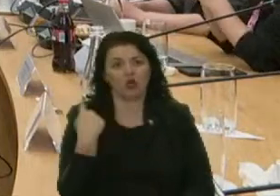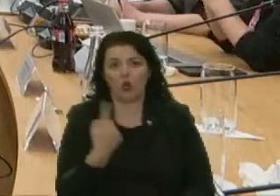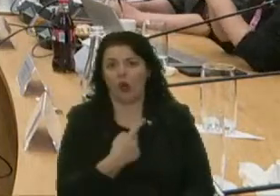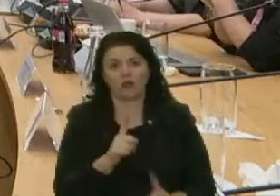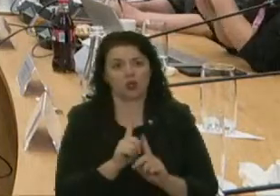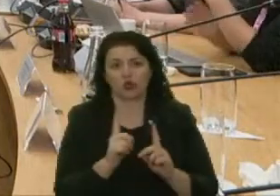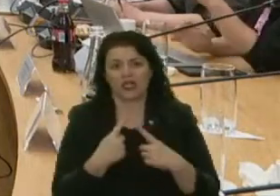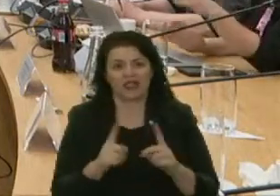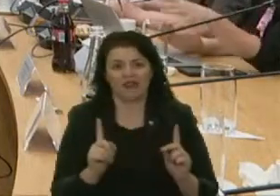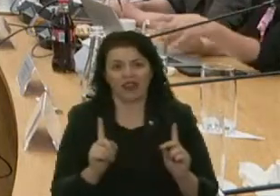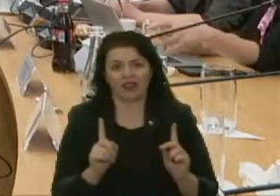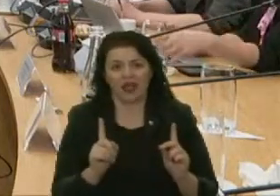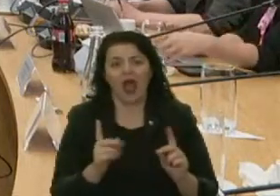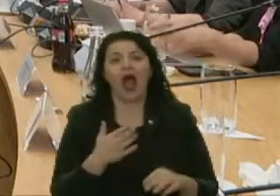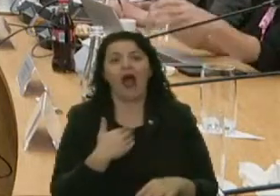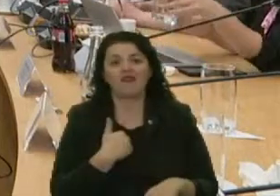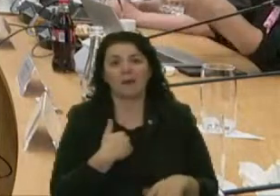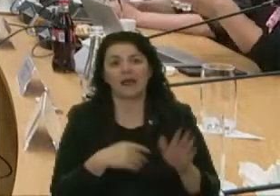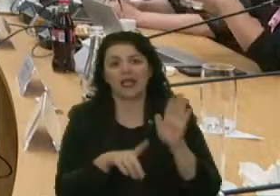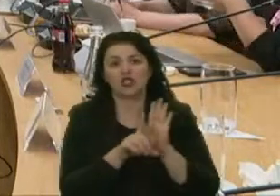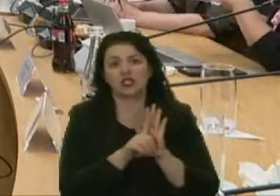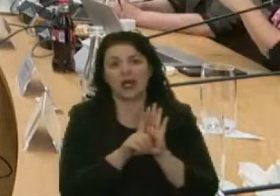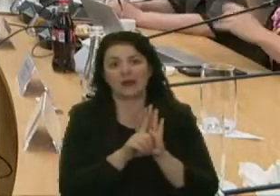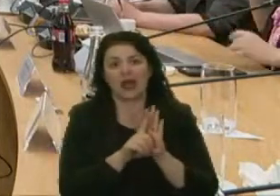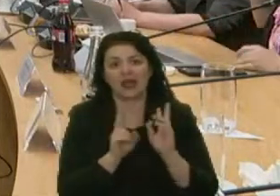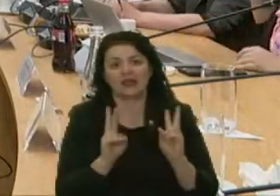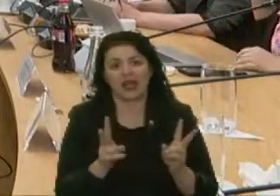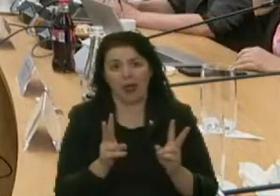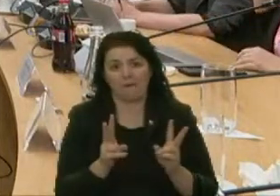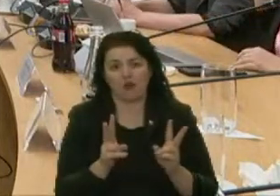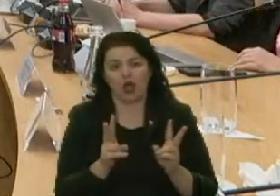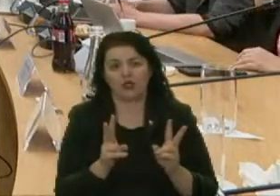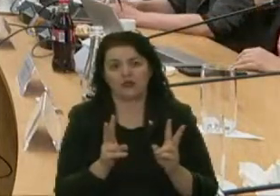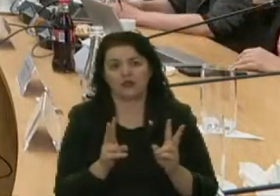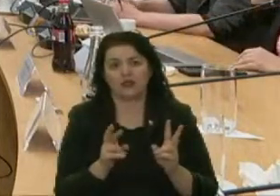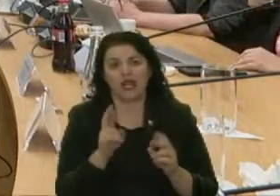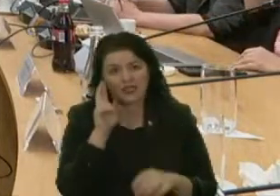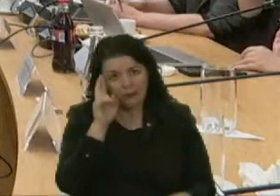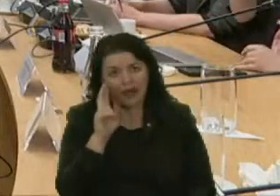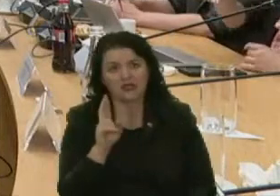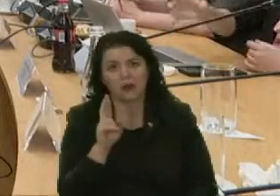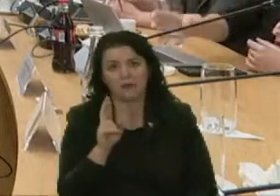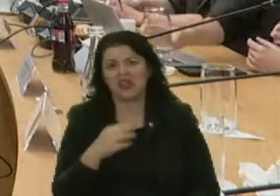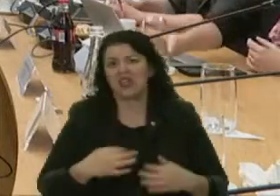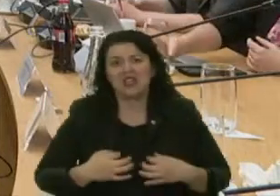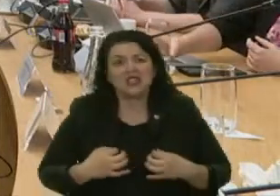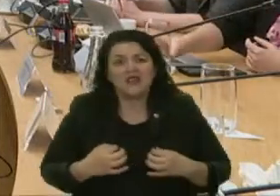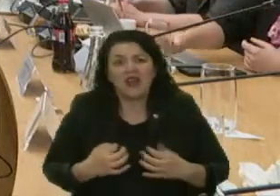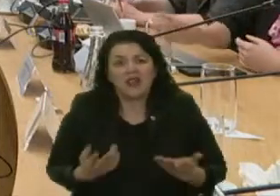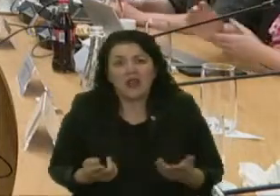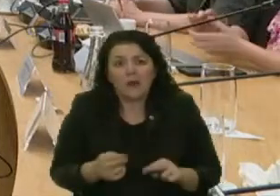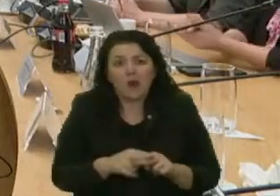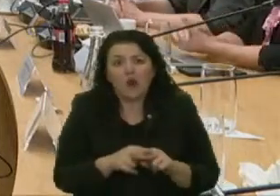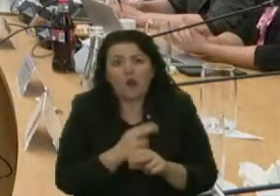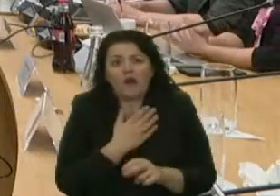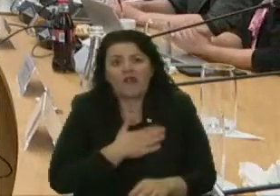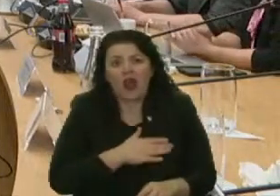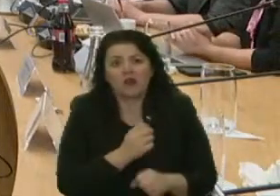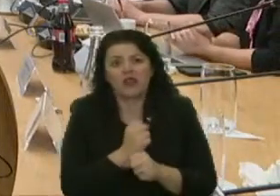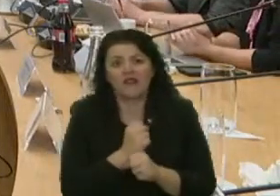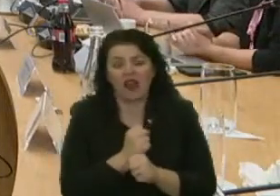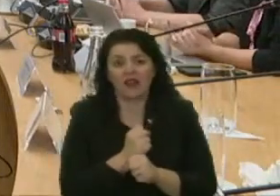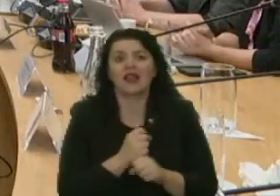diferită avem o legislație după care trebuie pe care trebuie s o respectăm indiferent cum aș vrea să fac este o